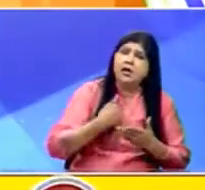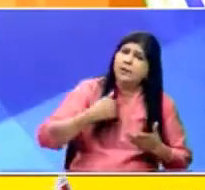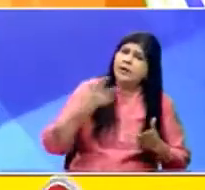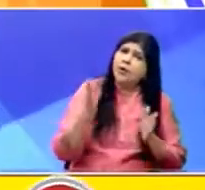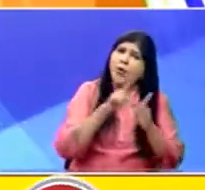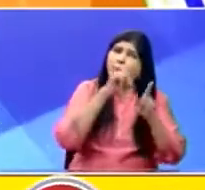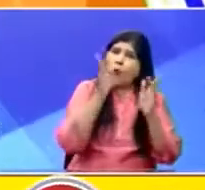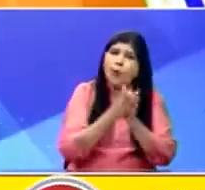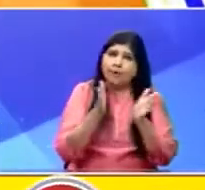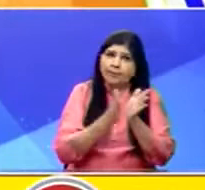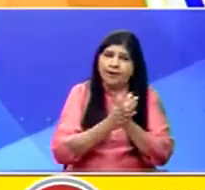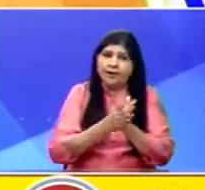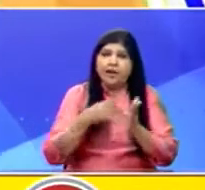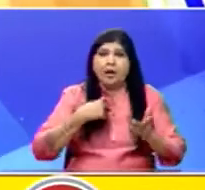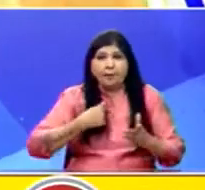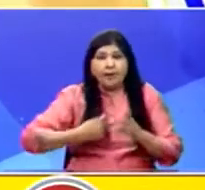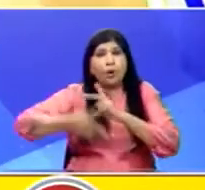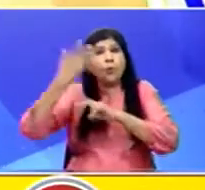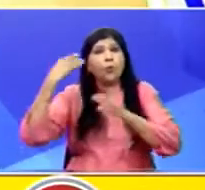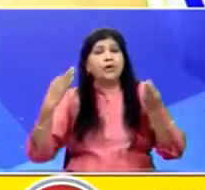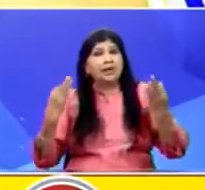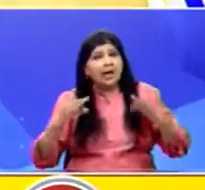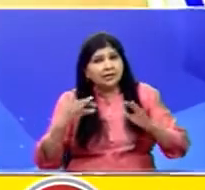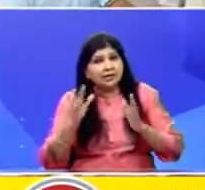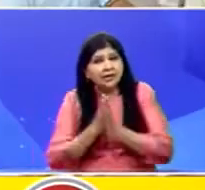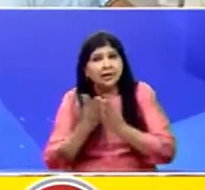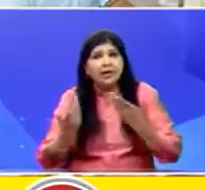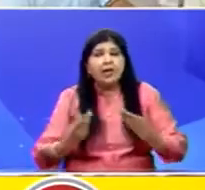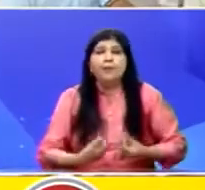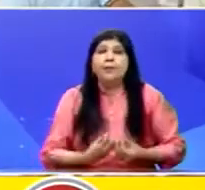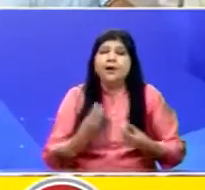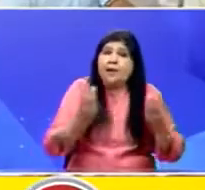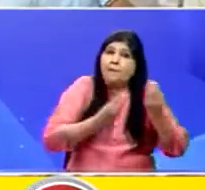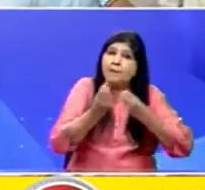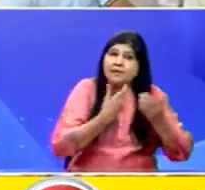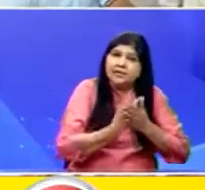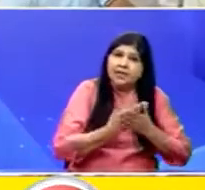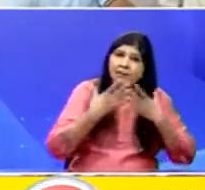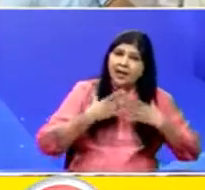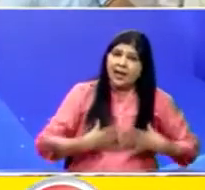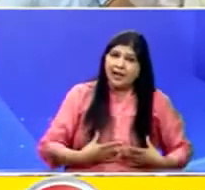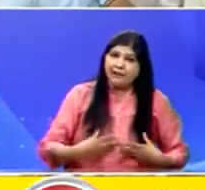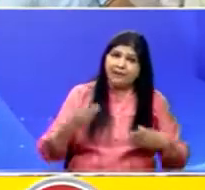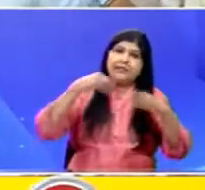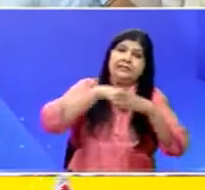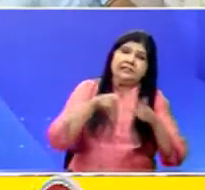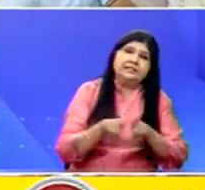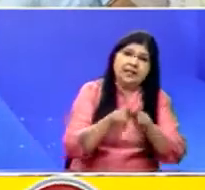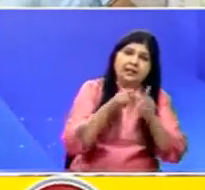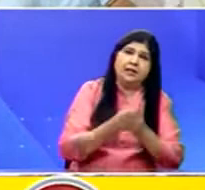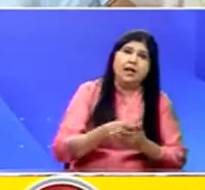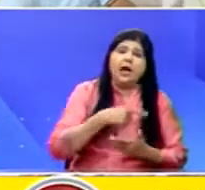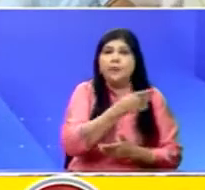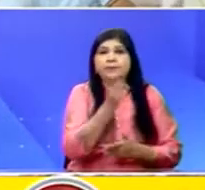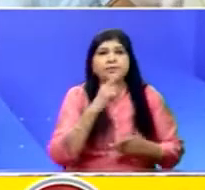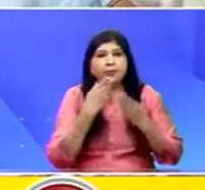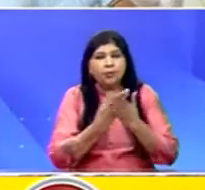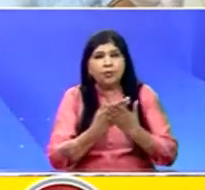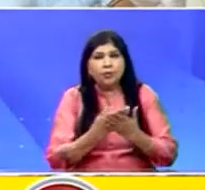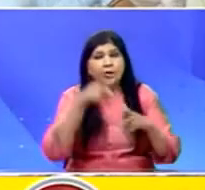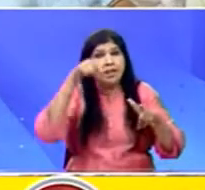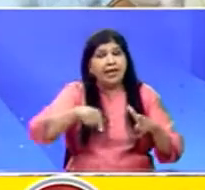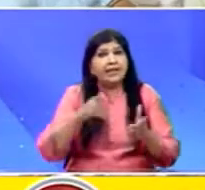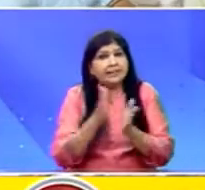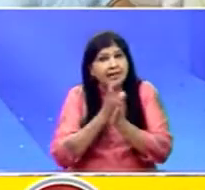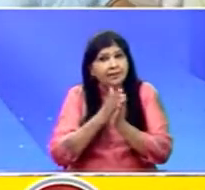पर्व हमारी सांस्कृतिक समृद्धि और जीवंतता के पर्याय हैं। मैं आप सभी को इन